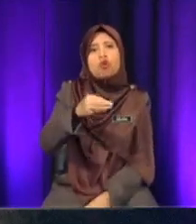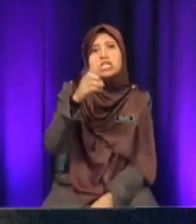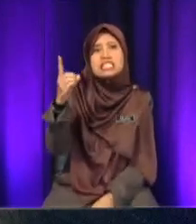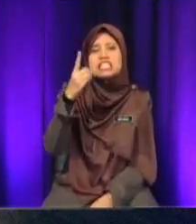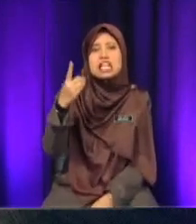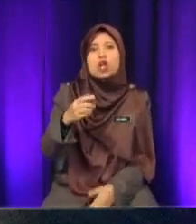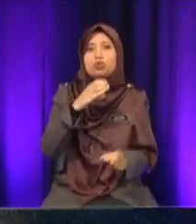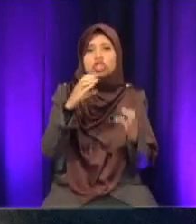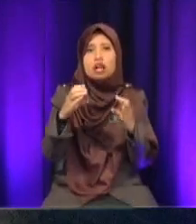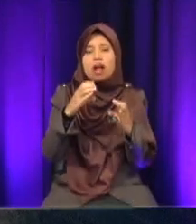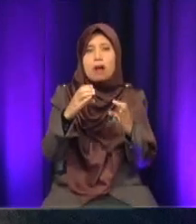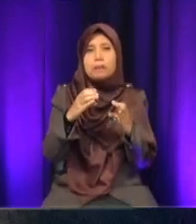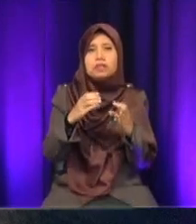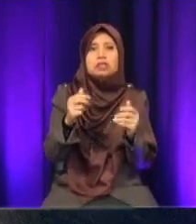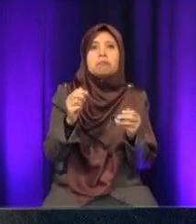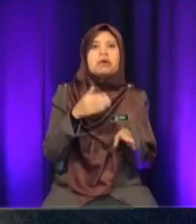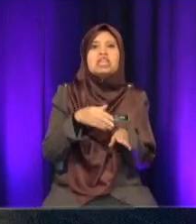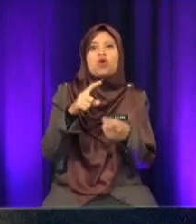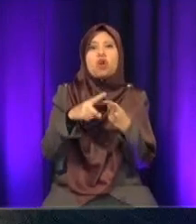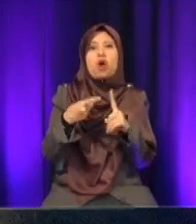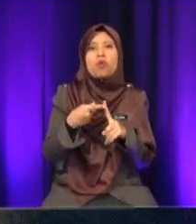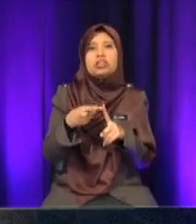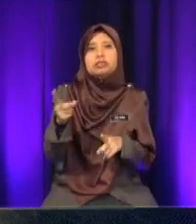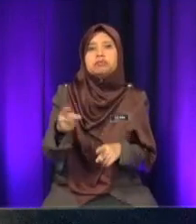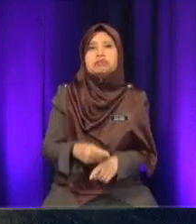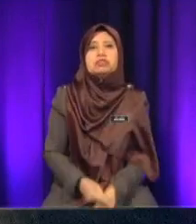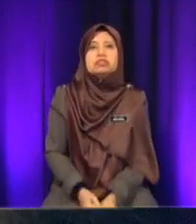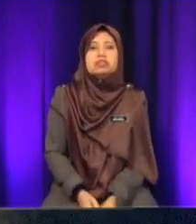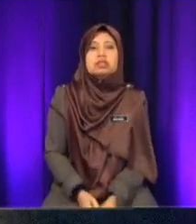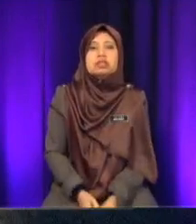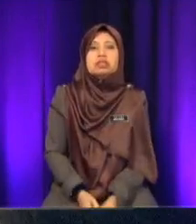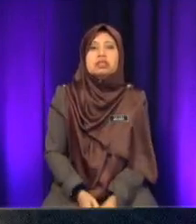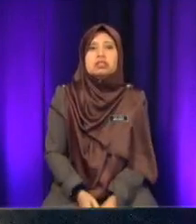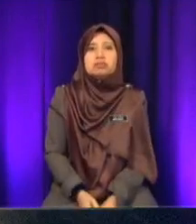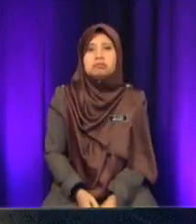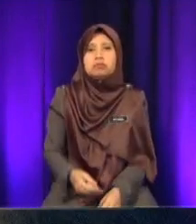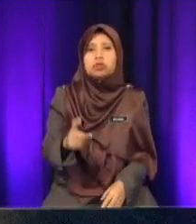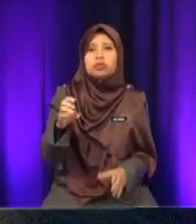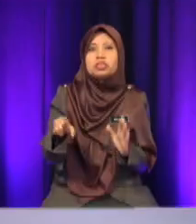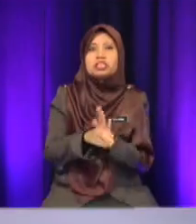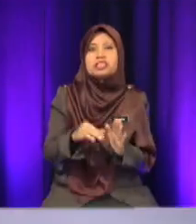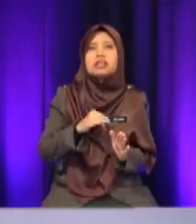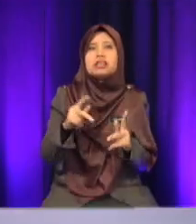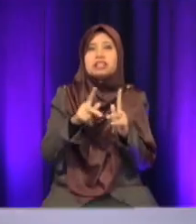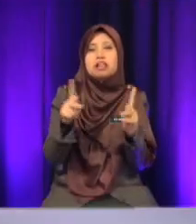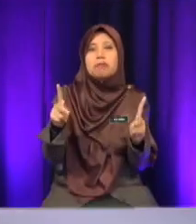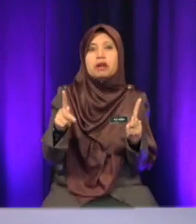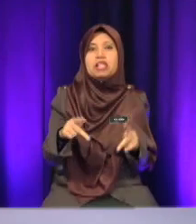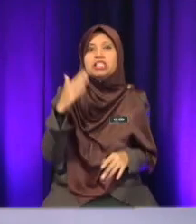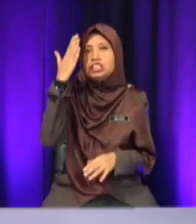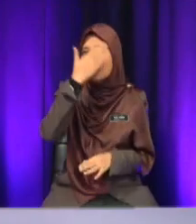sebelum kejadian tersebut mesti ditengok macam saya lah yang paling cantik